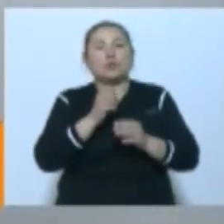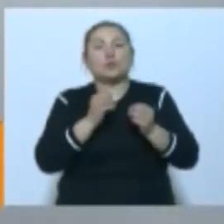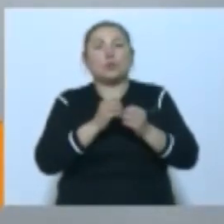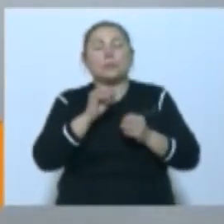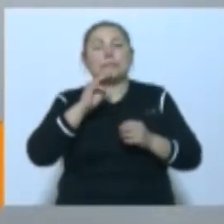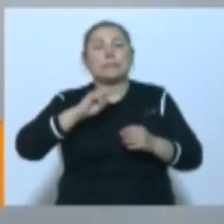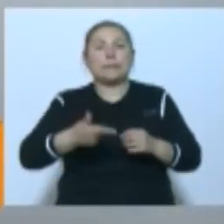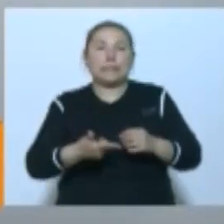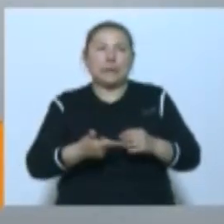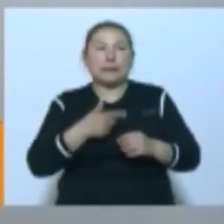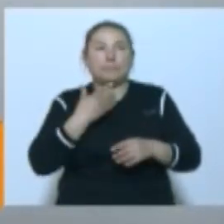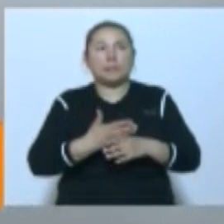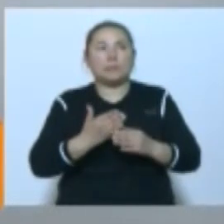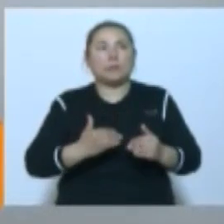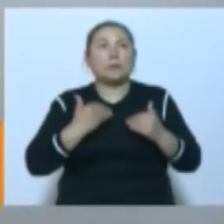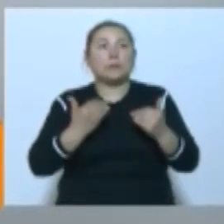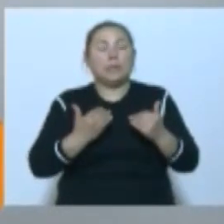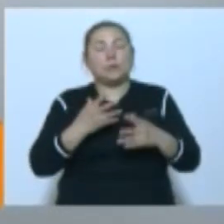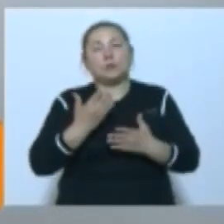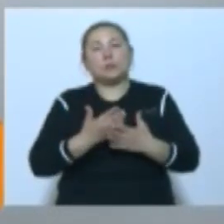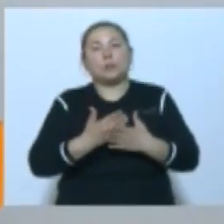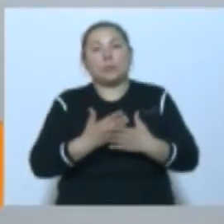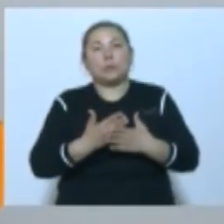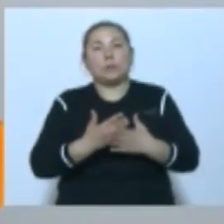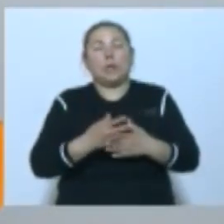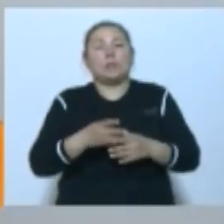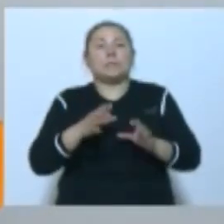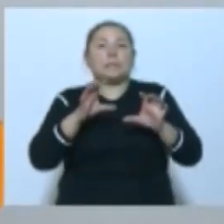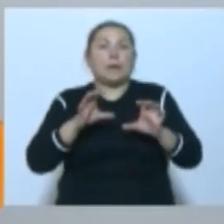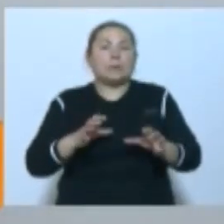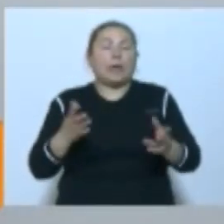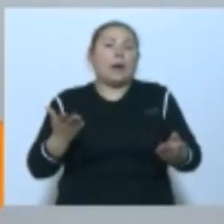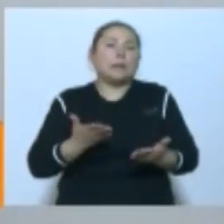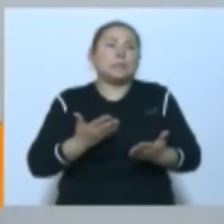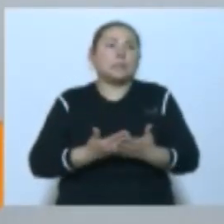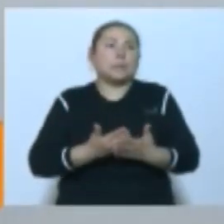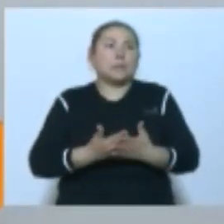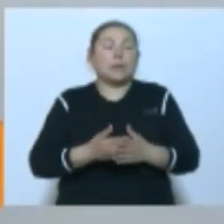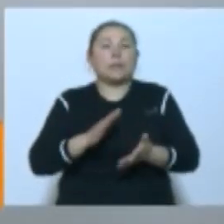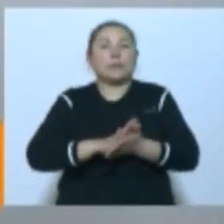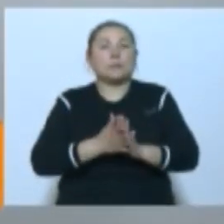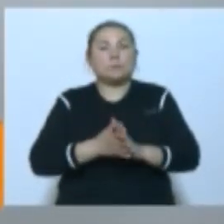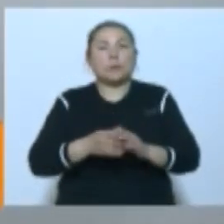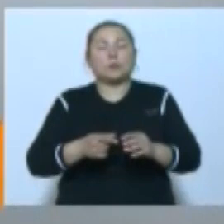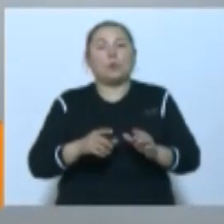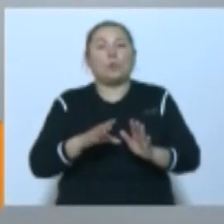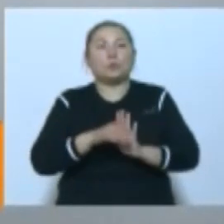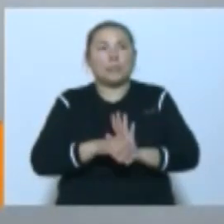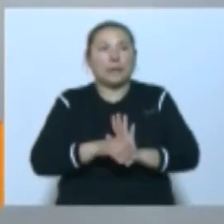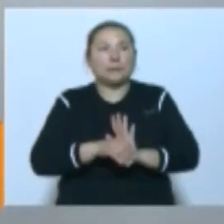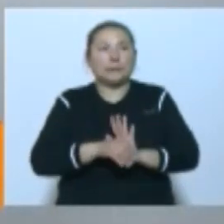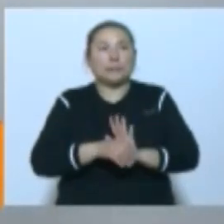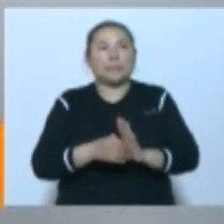теңгеге тағы да бір сот ұтылып қалдық. Ол ОТС өткізген Турцияда заңға сай қайшы келген келісімшартқа отырған. Жылда ол